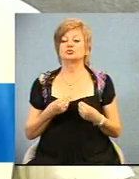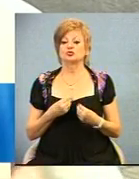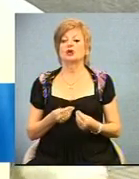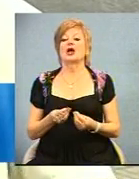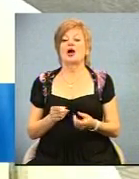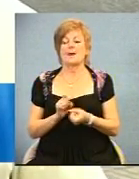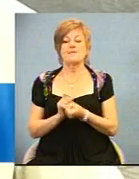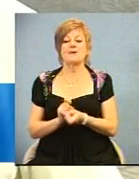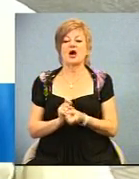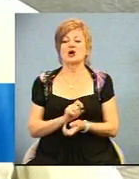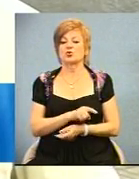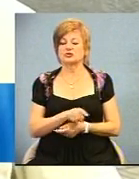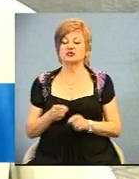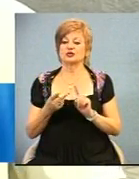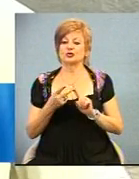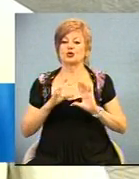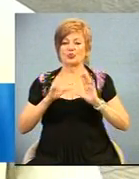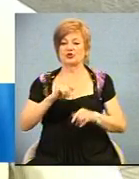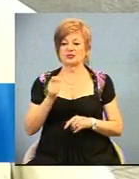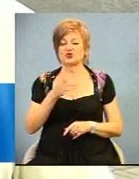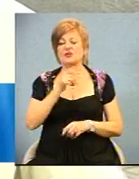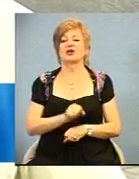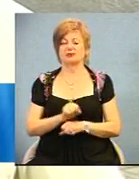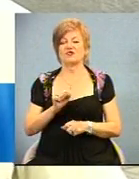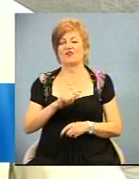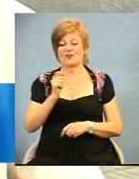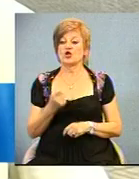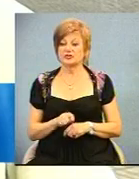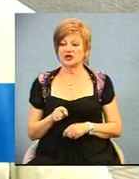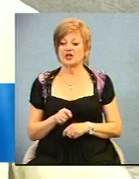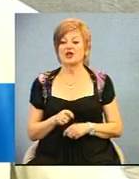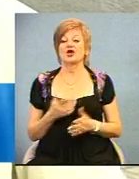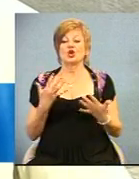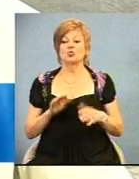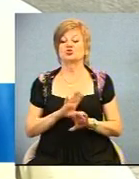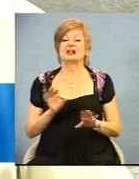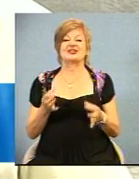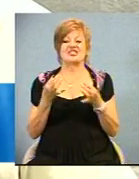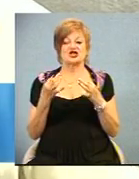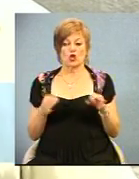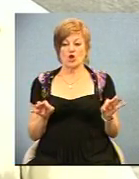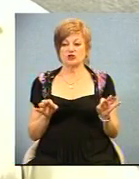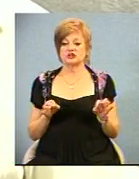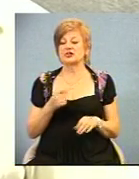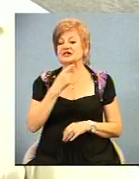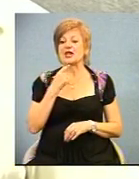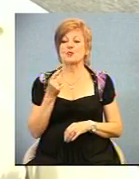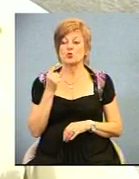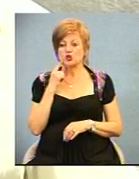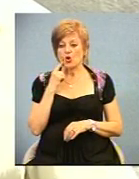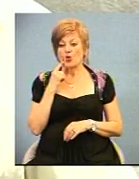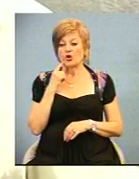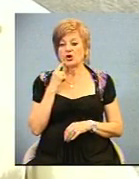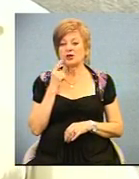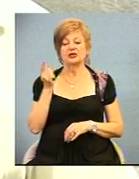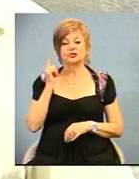боротися і під час Другої світової, міжвоєнний час, під час Другої світової, і вже за незалежності. Тобто багато, от